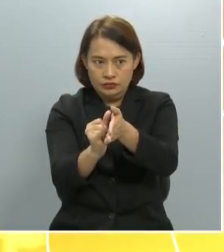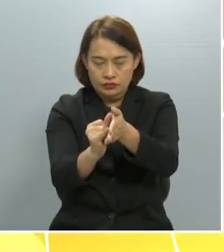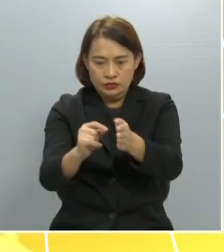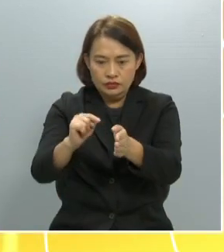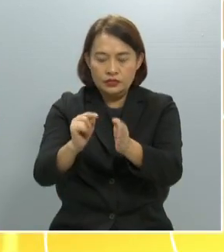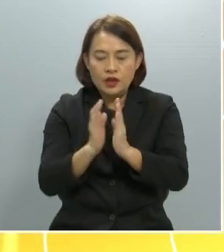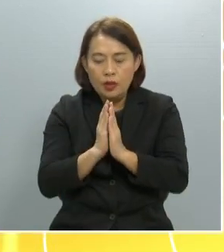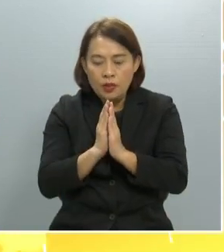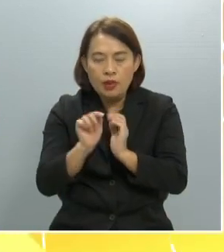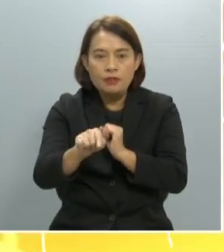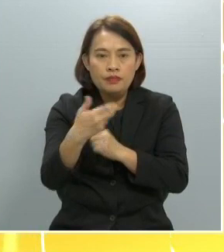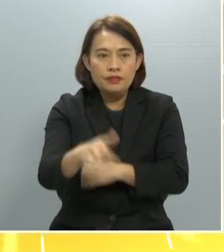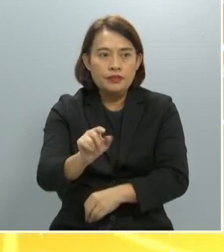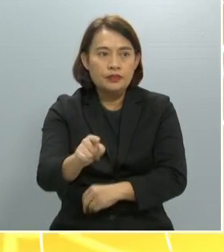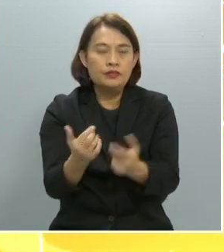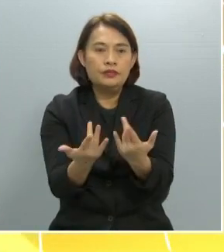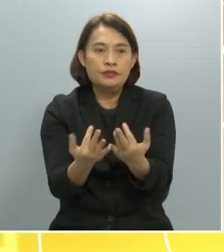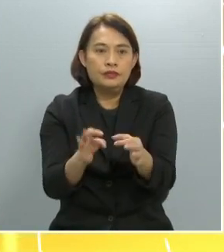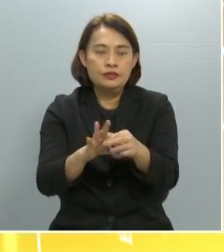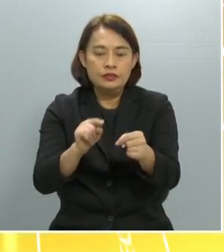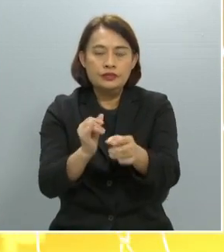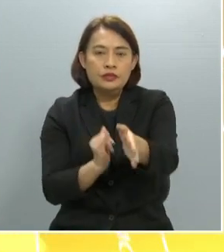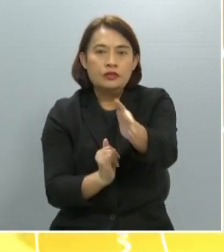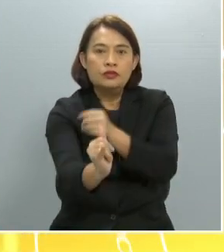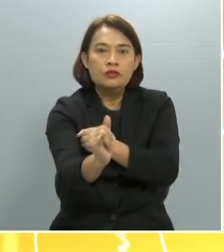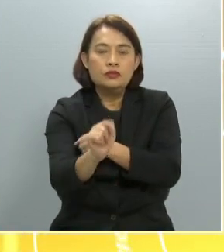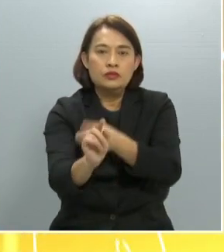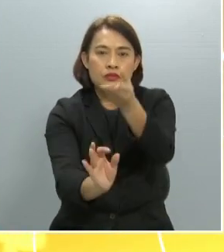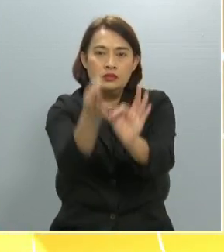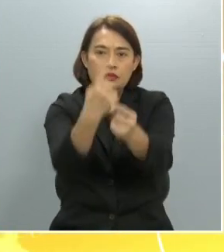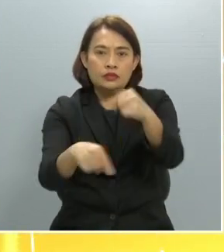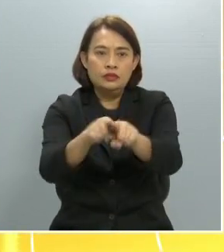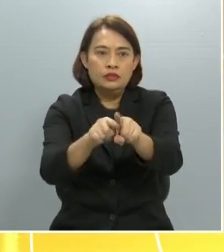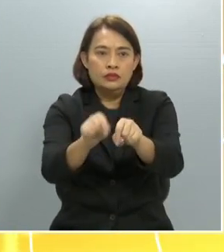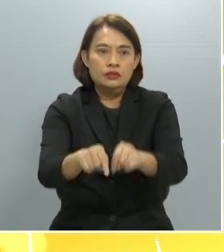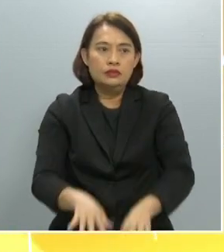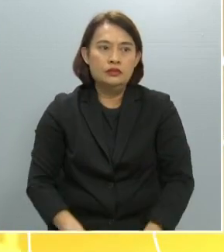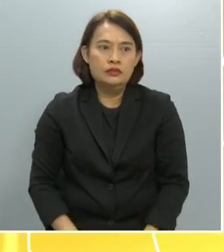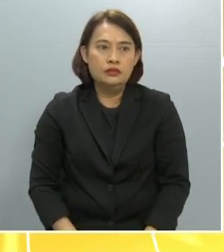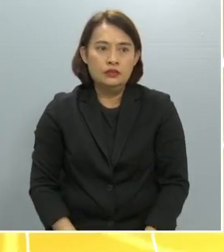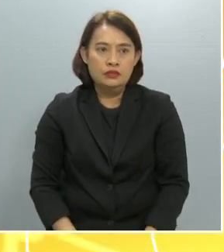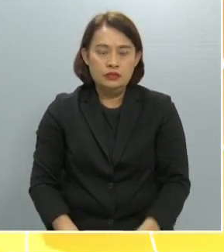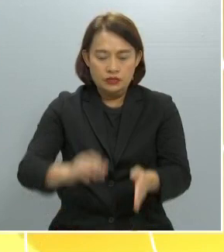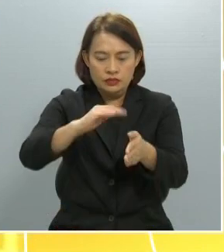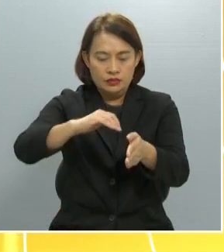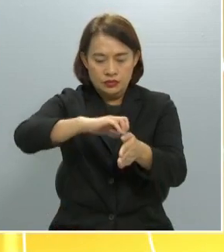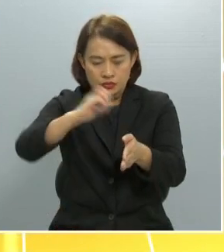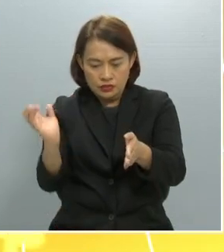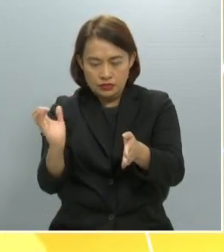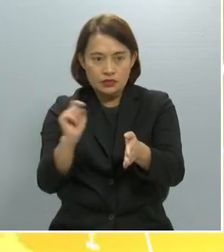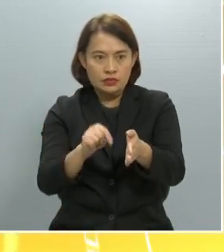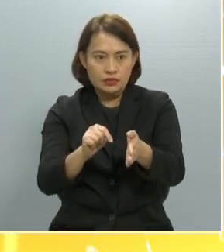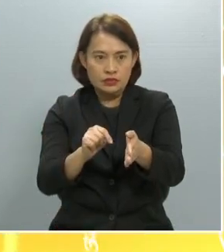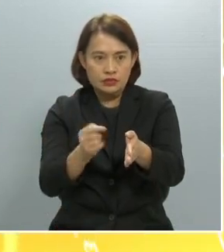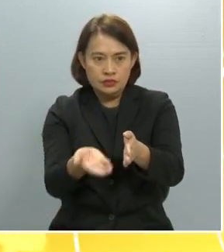ล้วก็รอเส้นเมนเผาเงี้ยค่ะคือได้หมดแล้ว เห็นไปโกยด้วยเปิดฝาเมนมาแล้ว ใช่ค่ะใช่ค่ะมันต้องพลิกศพต